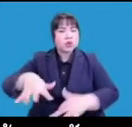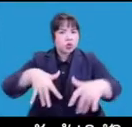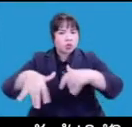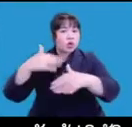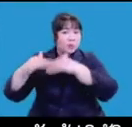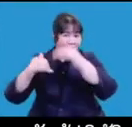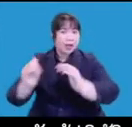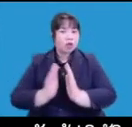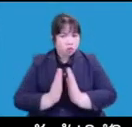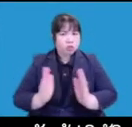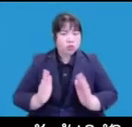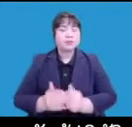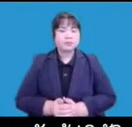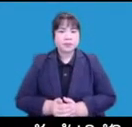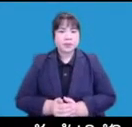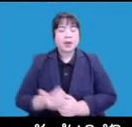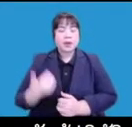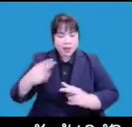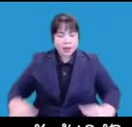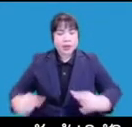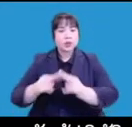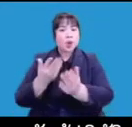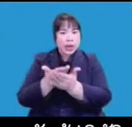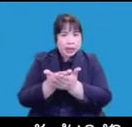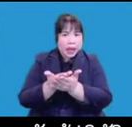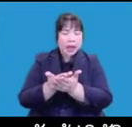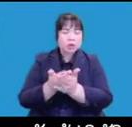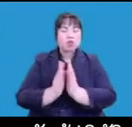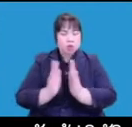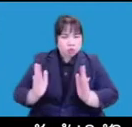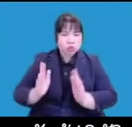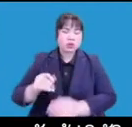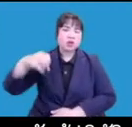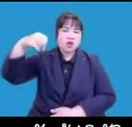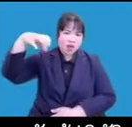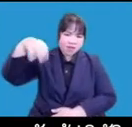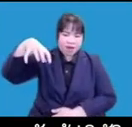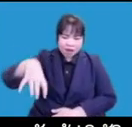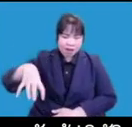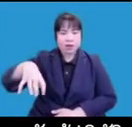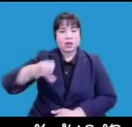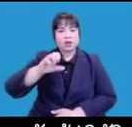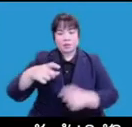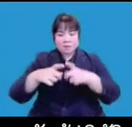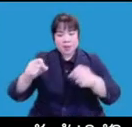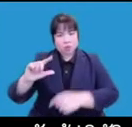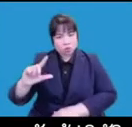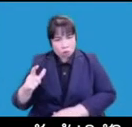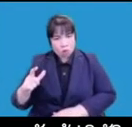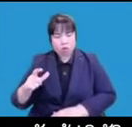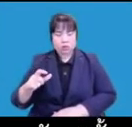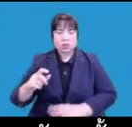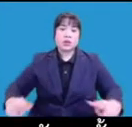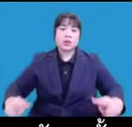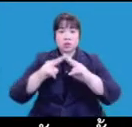ตั้งต้นได้นะฮะแล้วเราก็ได้ข้อมูลจากกระทรวงคลังจากการไฟฟ้าสปสช. กรมส่งเสริมการปกครองส่วนท้องถิ่นแล้วก็กระทรวงพัฒนา